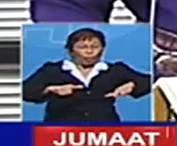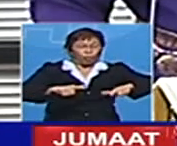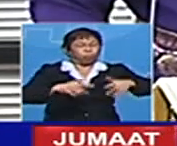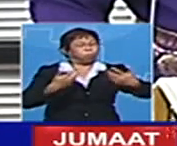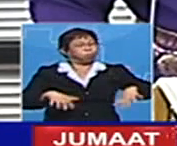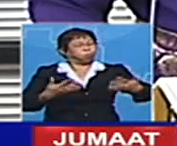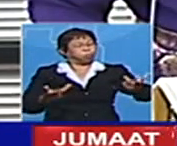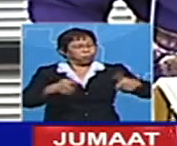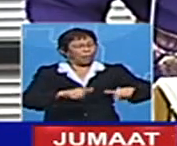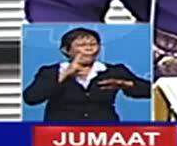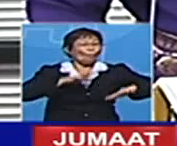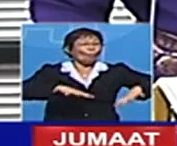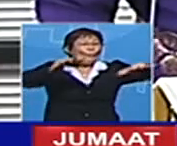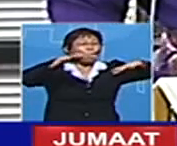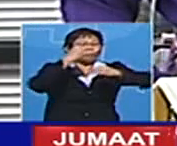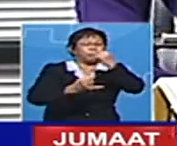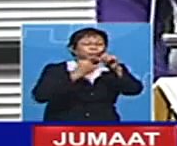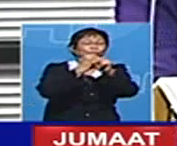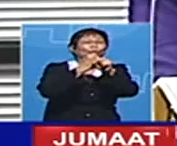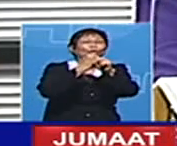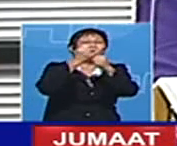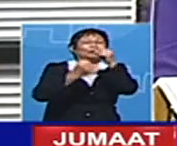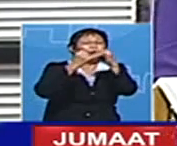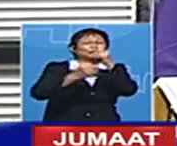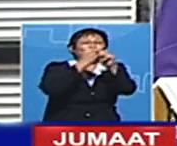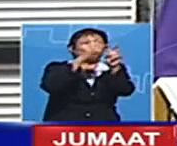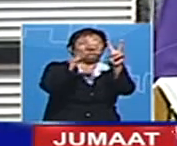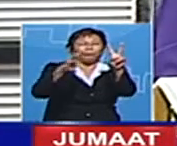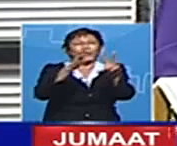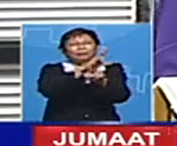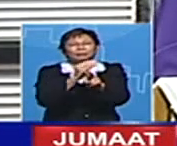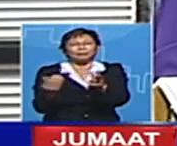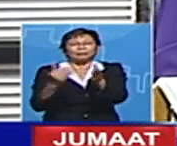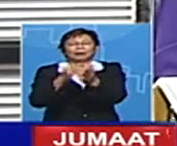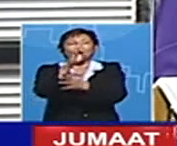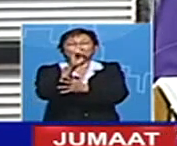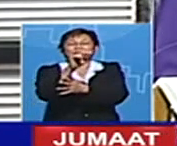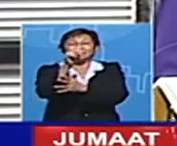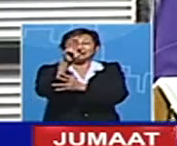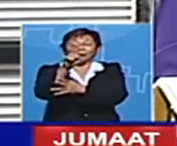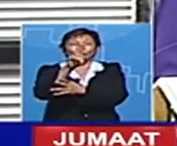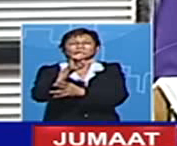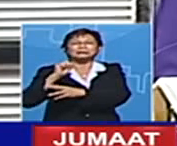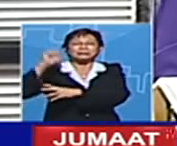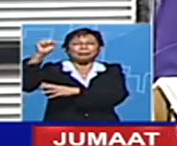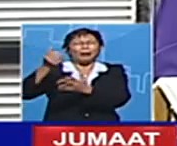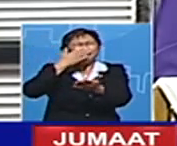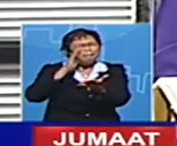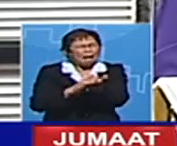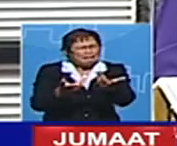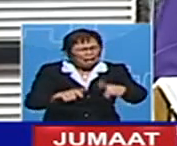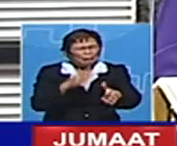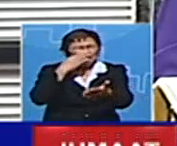iaitu banjir besar pada Penghujung 2014 dan gempa bumi di Ranau Sabah musibah dan